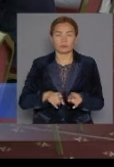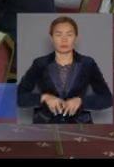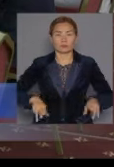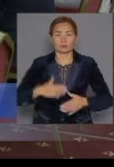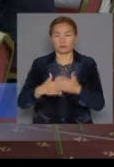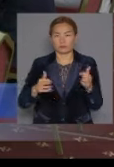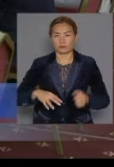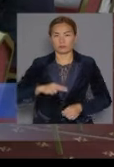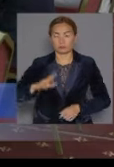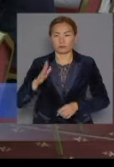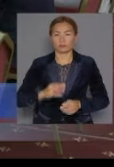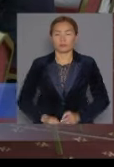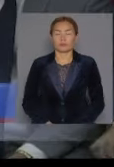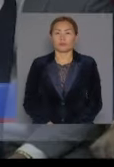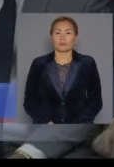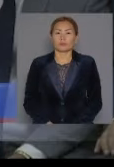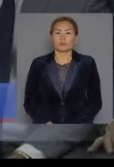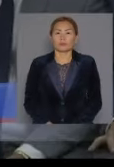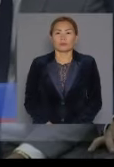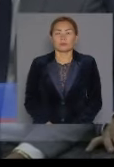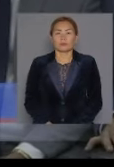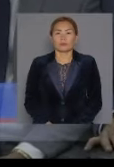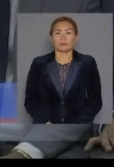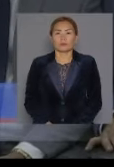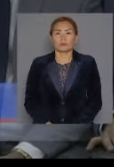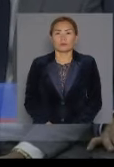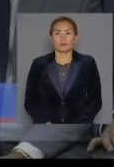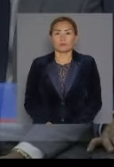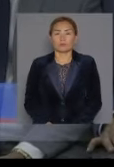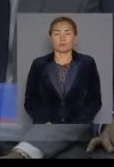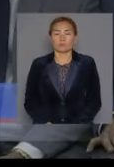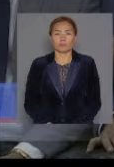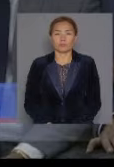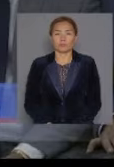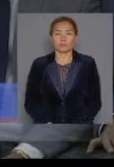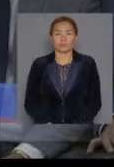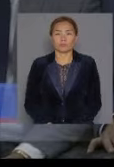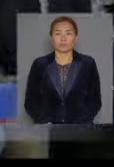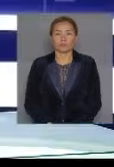деңгейінде шешілетінін айтты. Серік Жексенбайұлы, Тілек Қабылғұмаров, жаңалық қызметі.